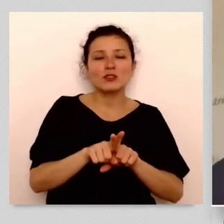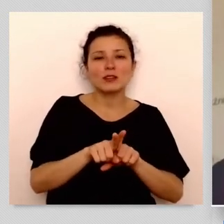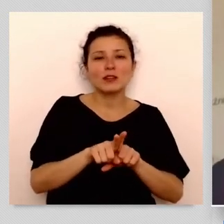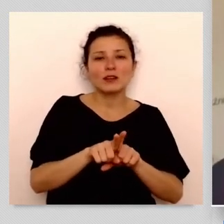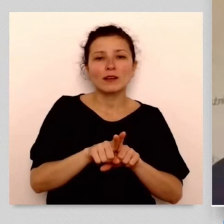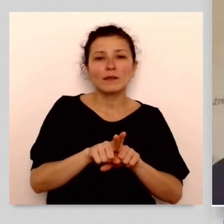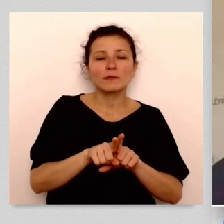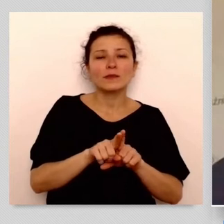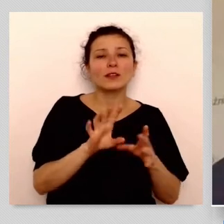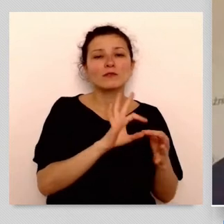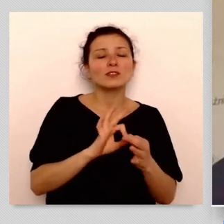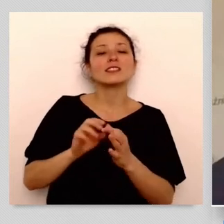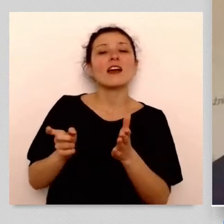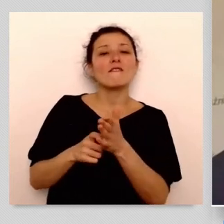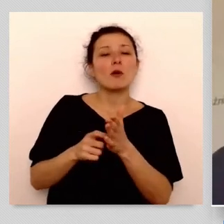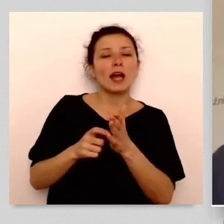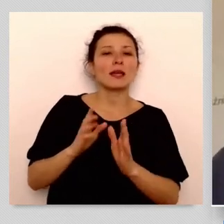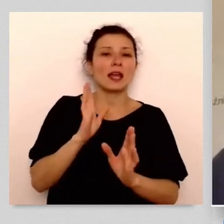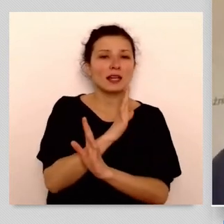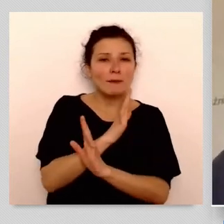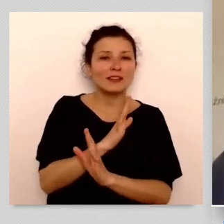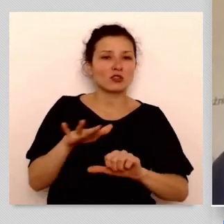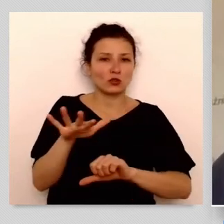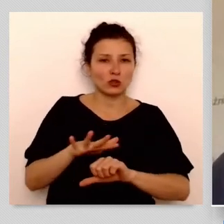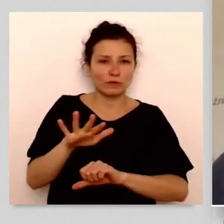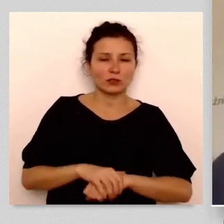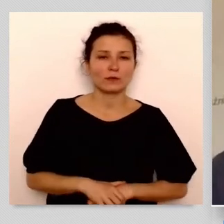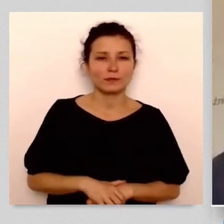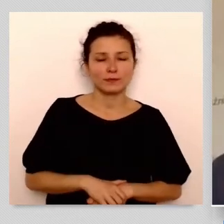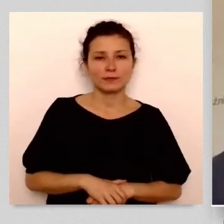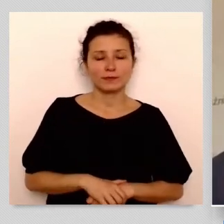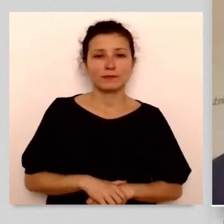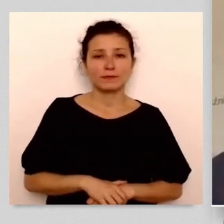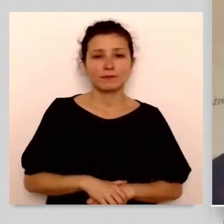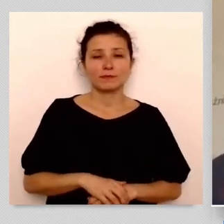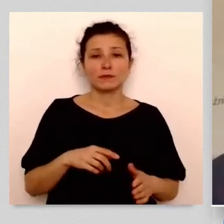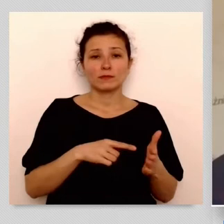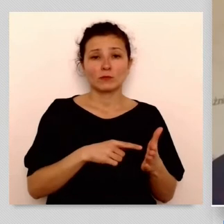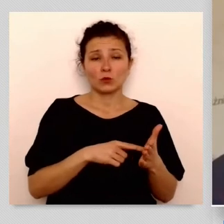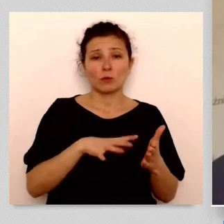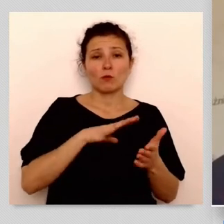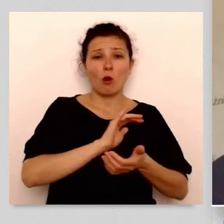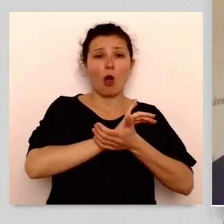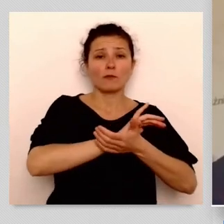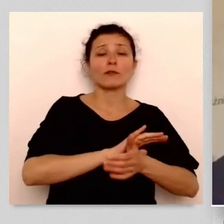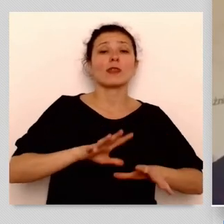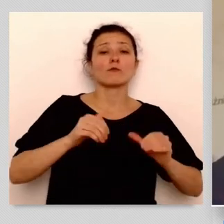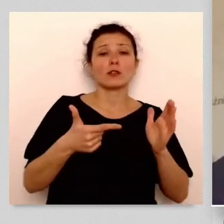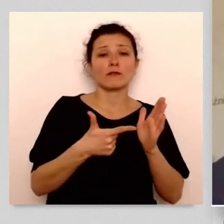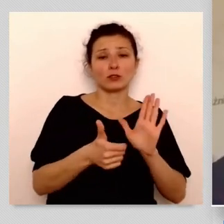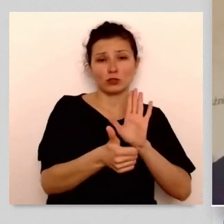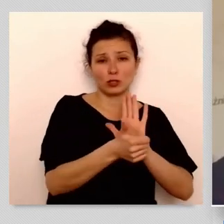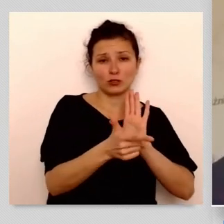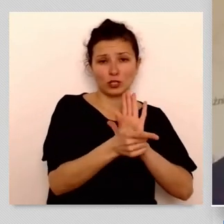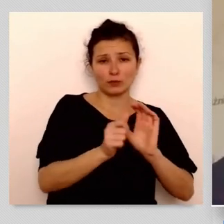wymogami klimatyczno-środowiskowymi. Ona została też opublikowana na początku 2017 roku w